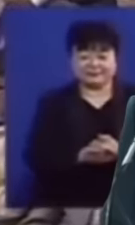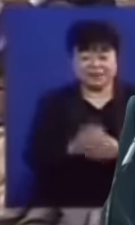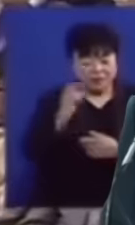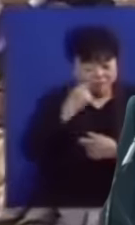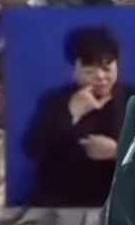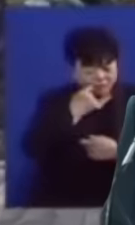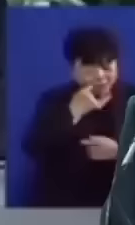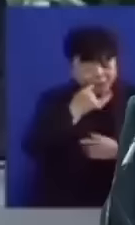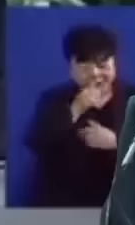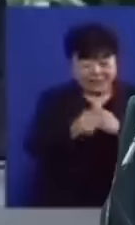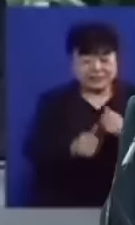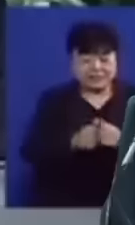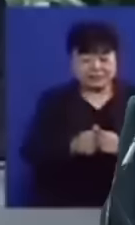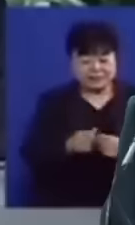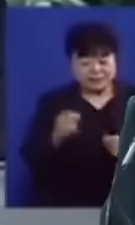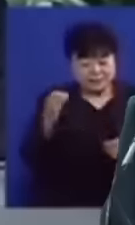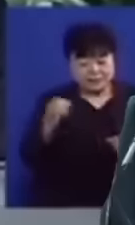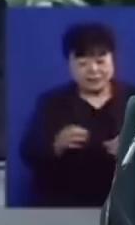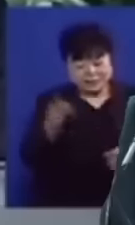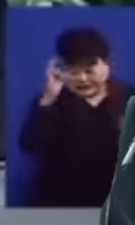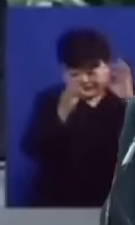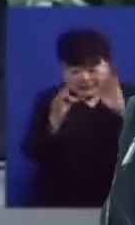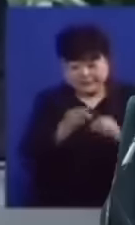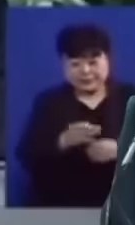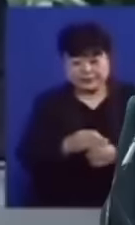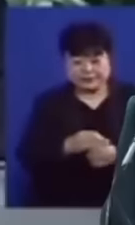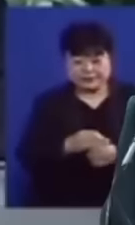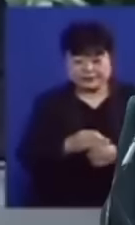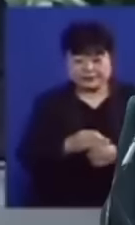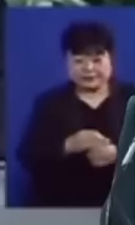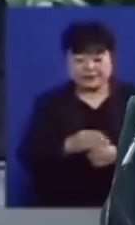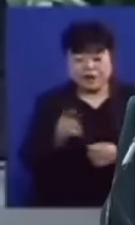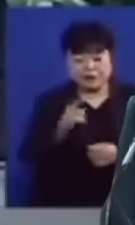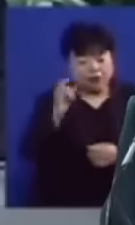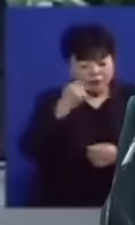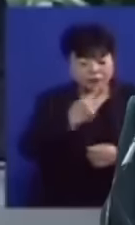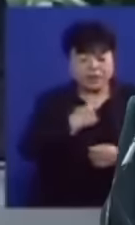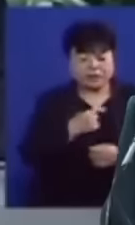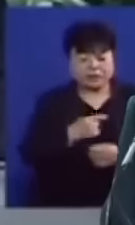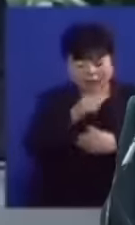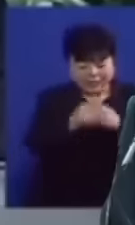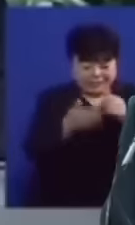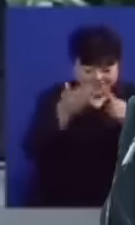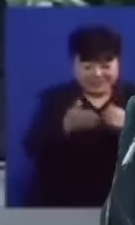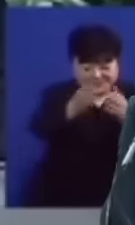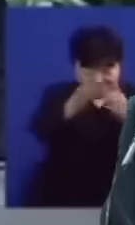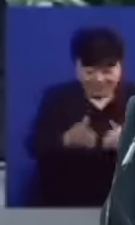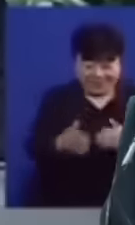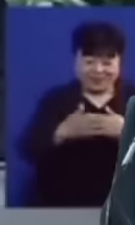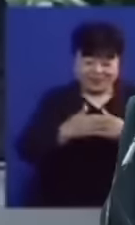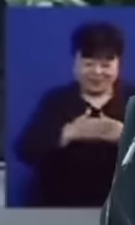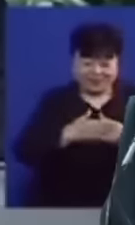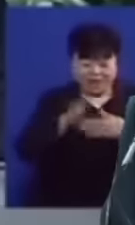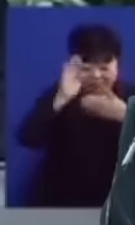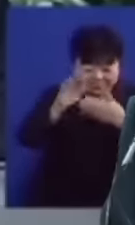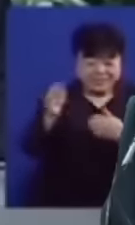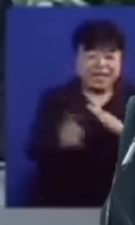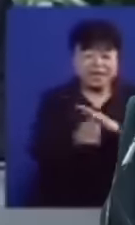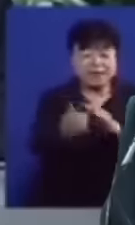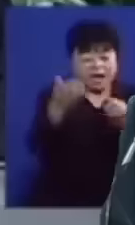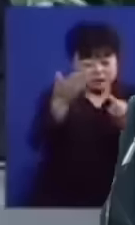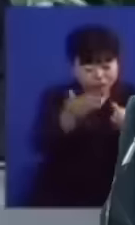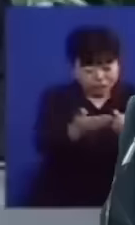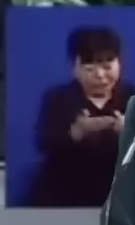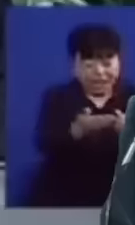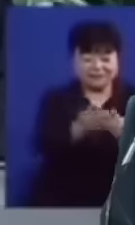어려움을 당하거든 하나님을 찾을 때 아실 것은 어떠한 어려움이시도 하나님은 이를 통해 내게 미래와 희망을